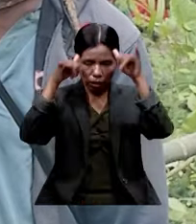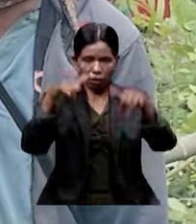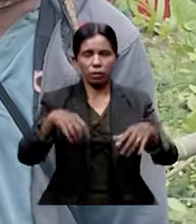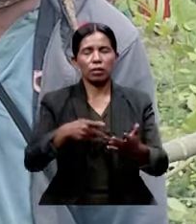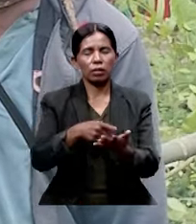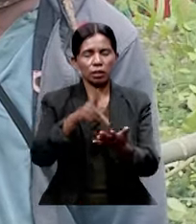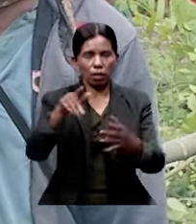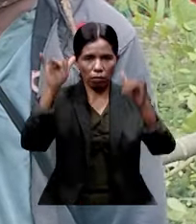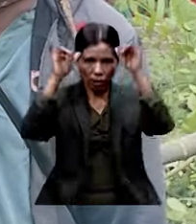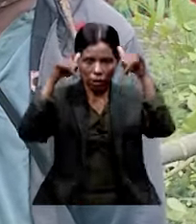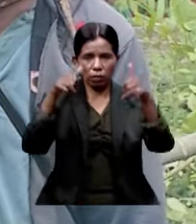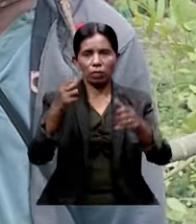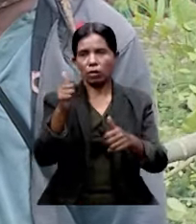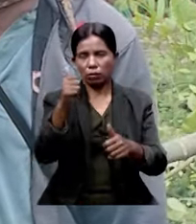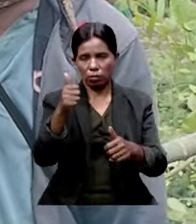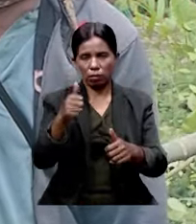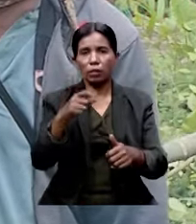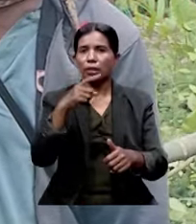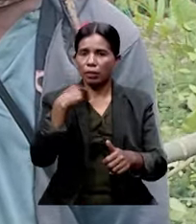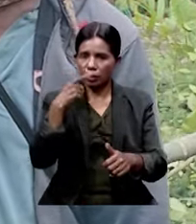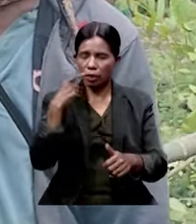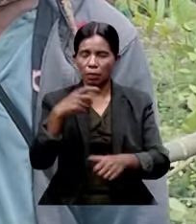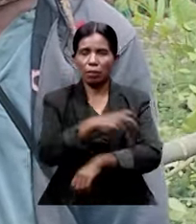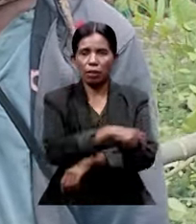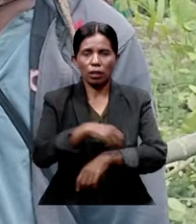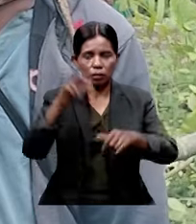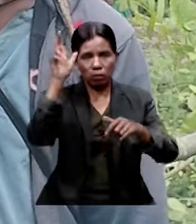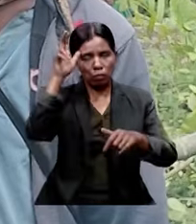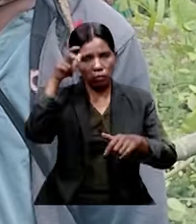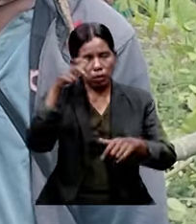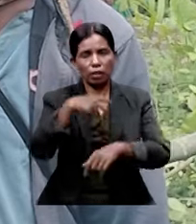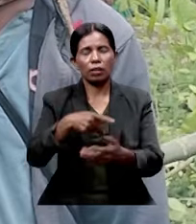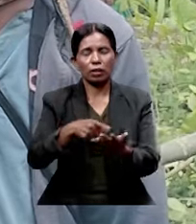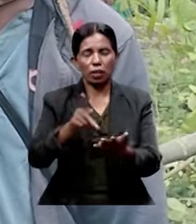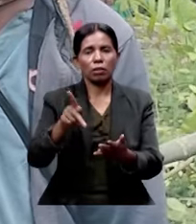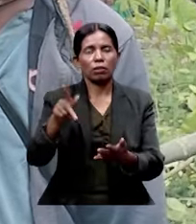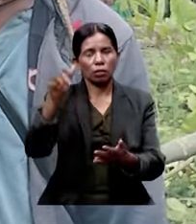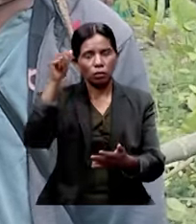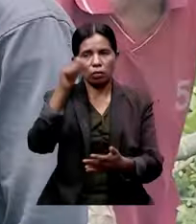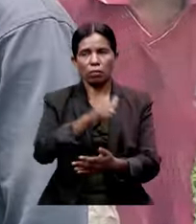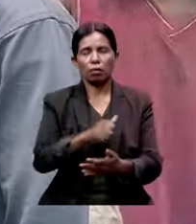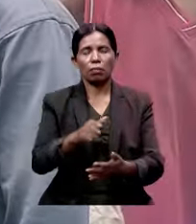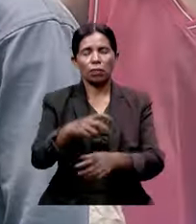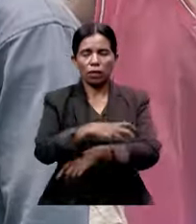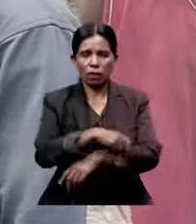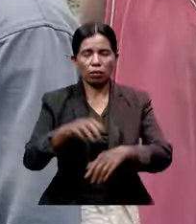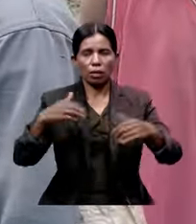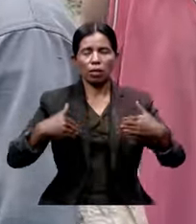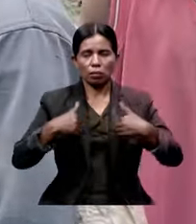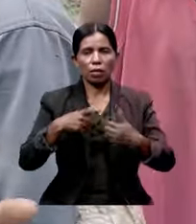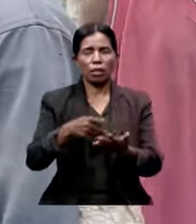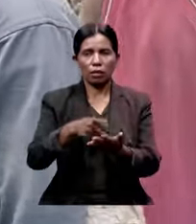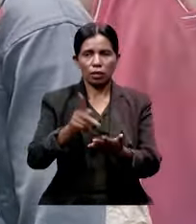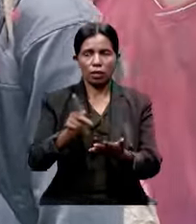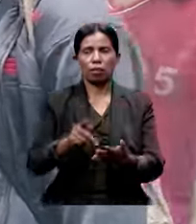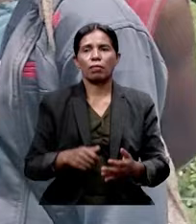Ini yang saya beri. Saya kata tu siapa nak isi? Saya makan nau salah. Saya makan nau